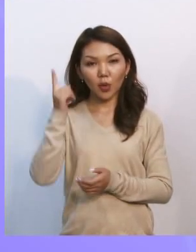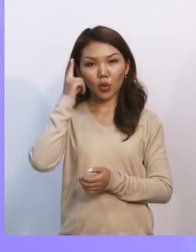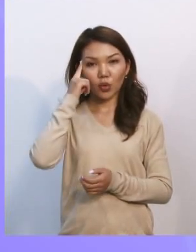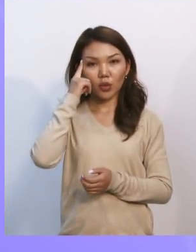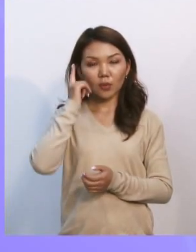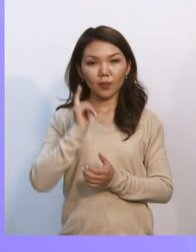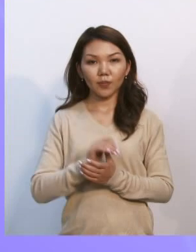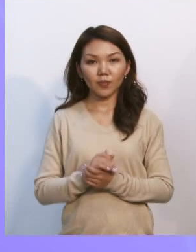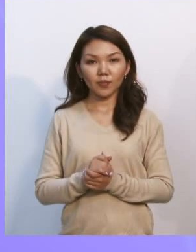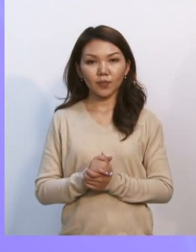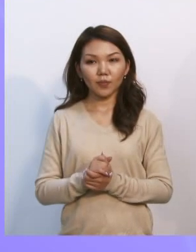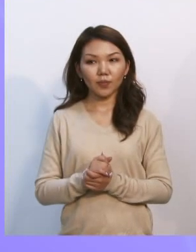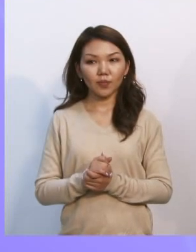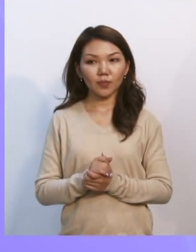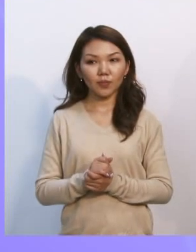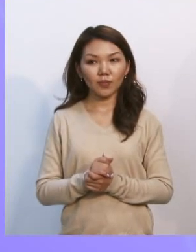Ойлонгула.